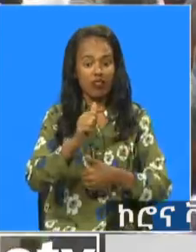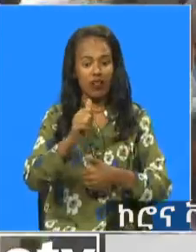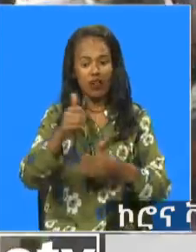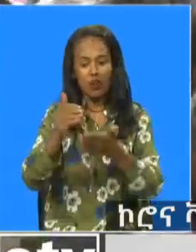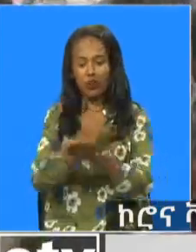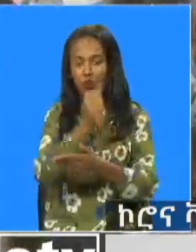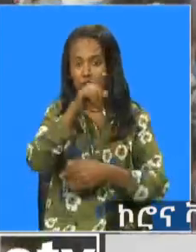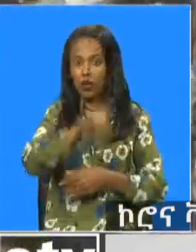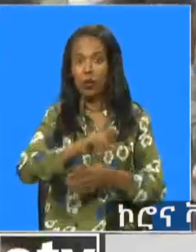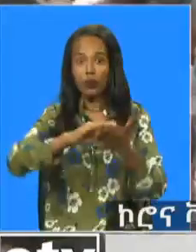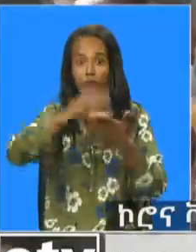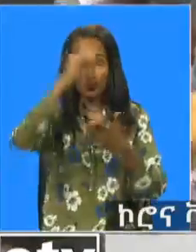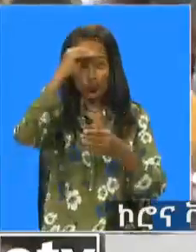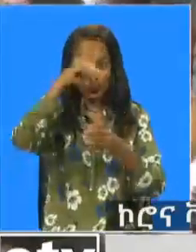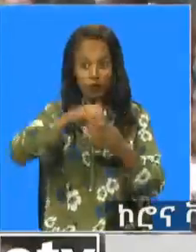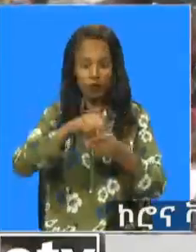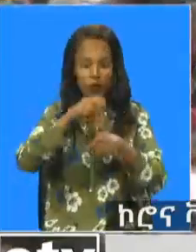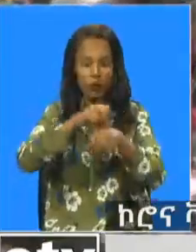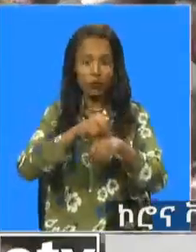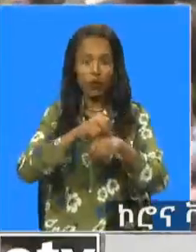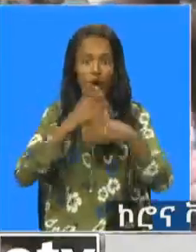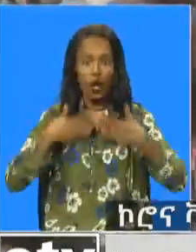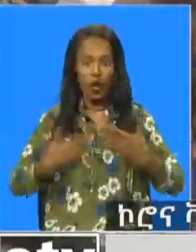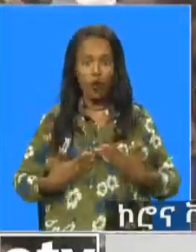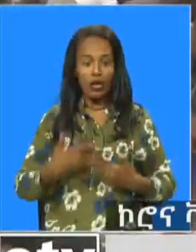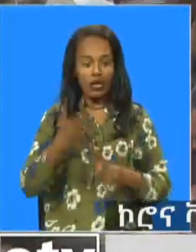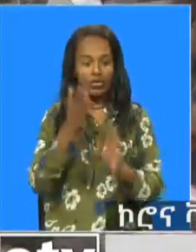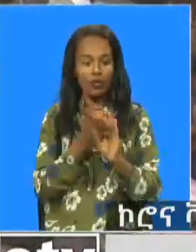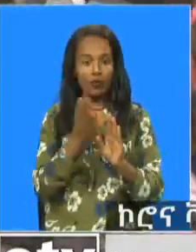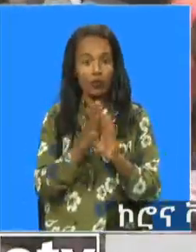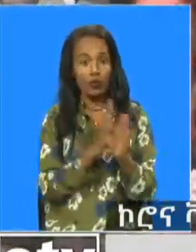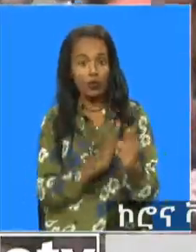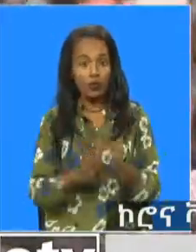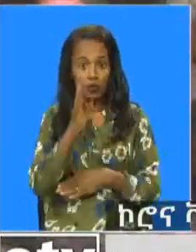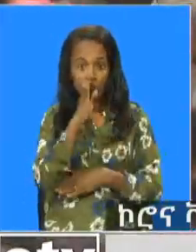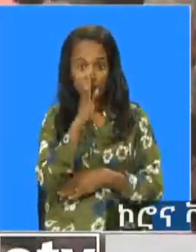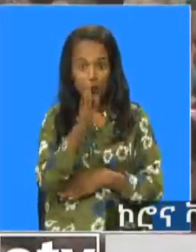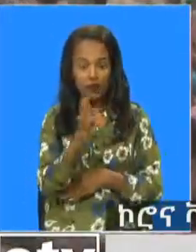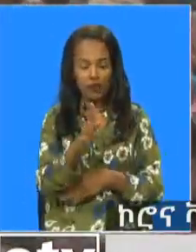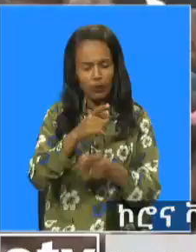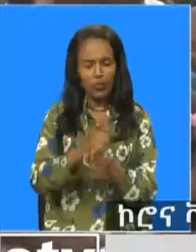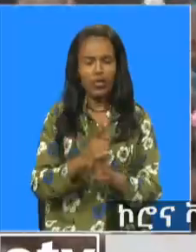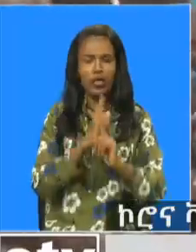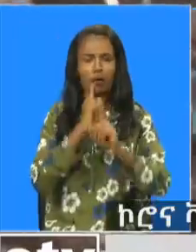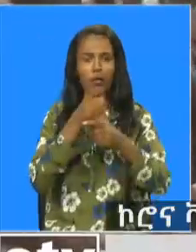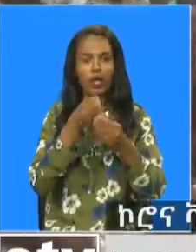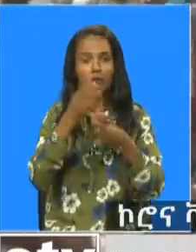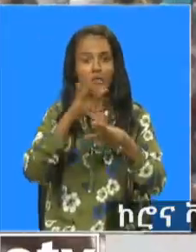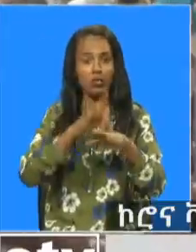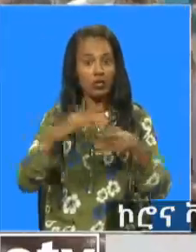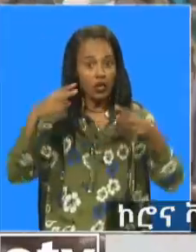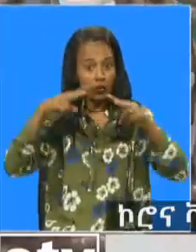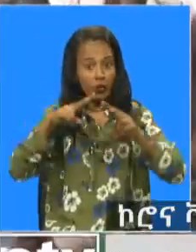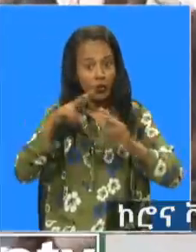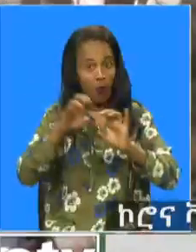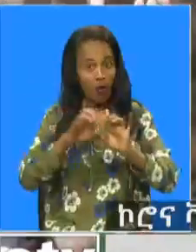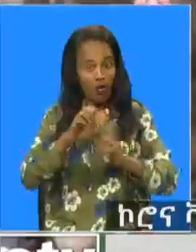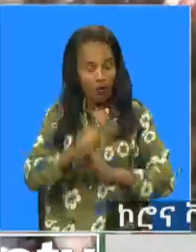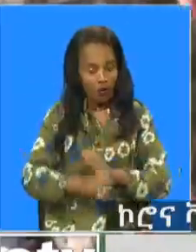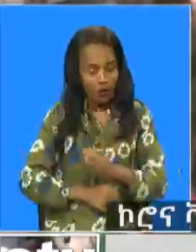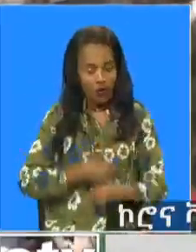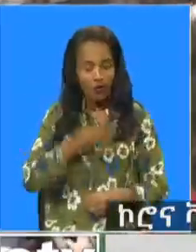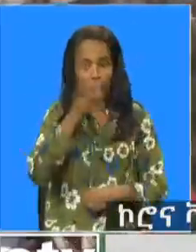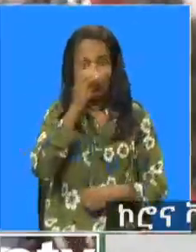የሚገባቸው ትምህርቶች ተቃኝተዋል። ወቅቱ አካላዊና ስነ ልቦናዊ ዝግጁነቶችን የሚፈጥር በመሆኑ በአግባቡ ምላሽ መስጠት ላይ ትኩረት በማድረግ ውጥረትን ወደ